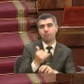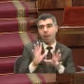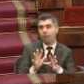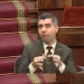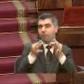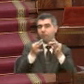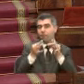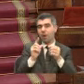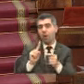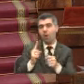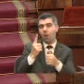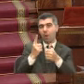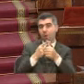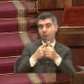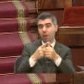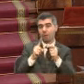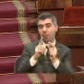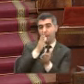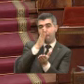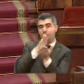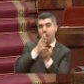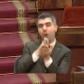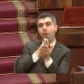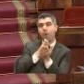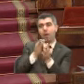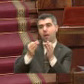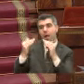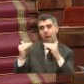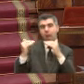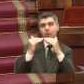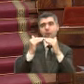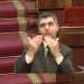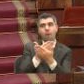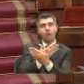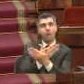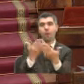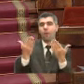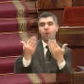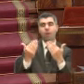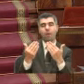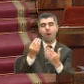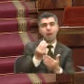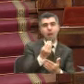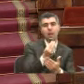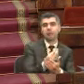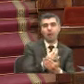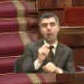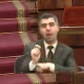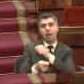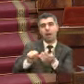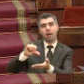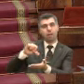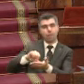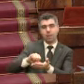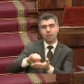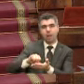الأولى العدالة المجالية، لا بد من إنصاف وتمييز إيجابي لأطفال العالم القروي،